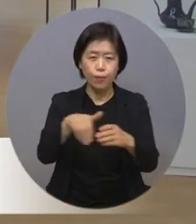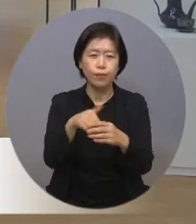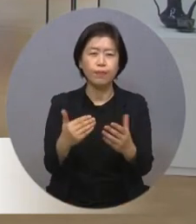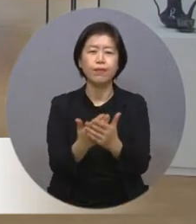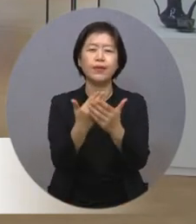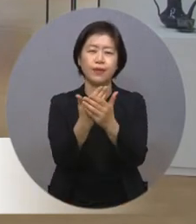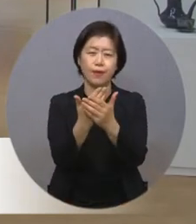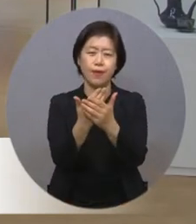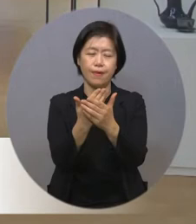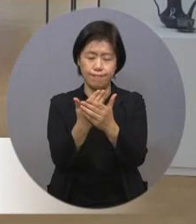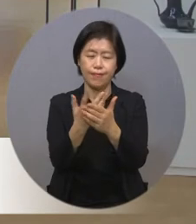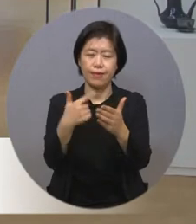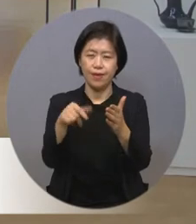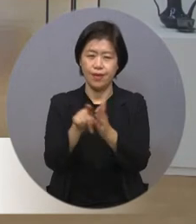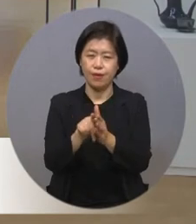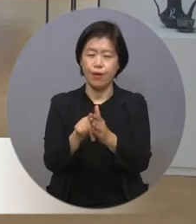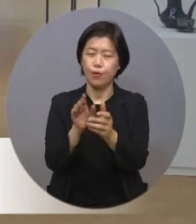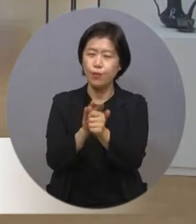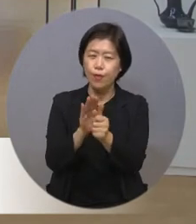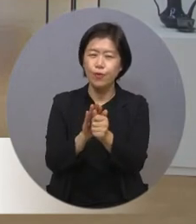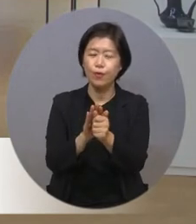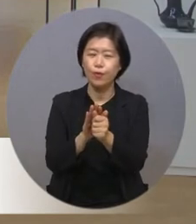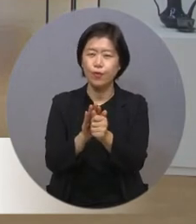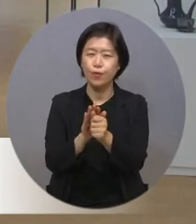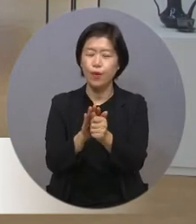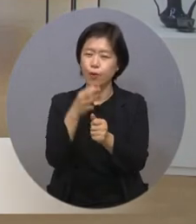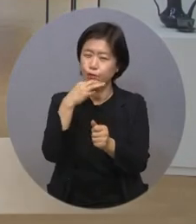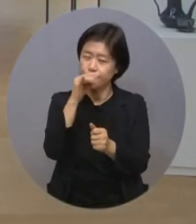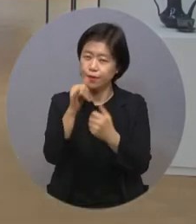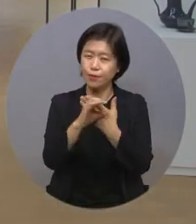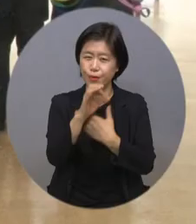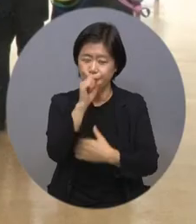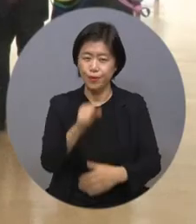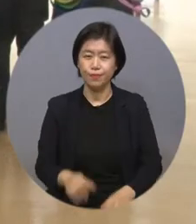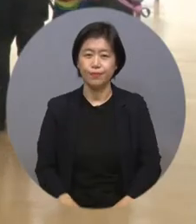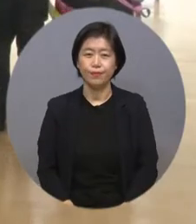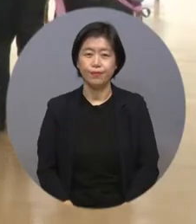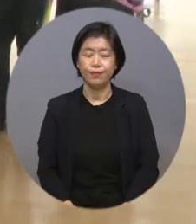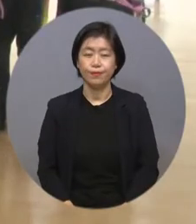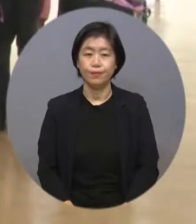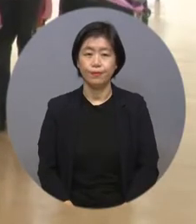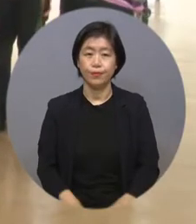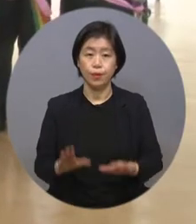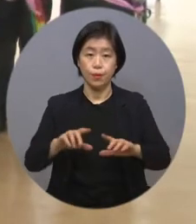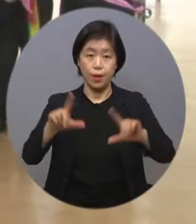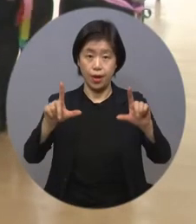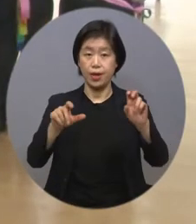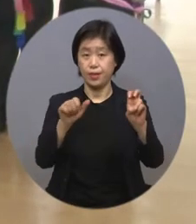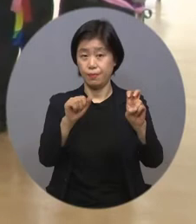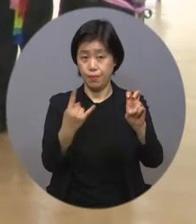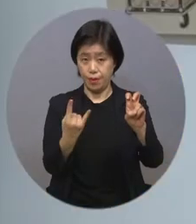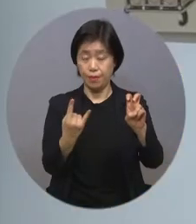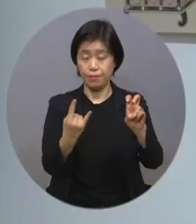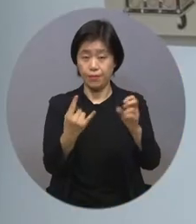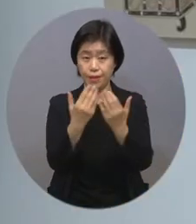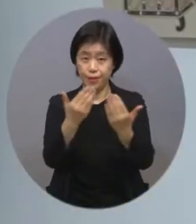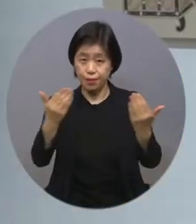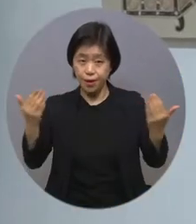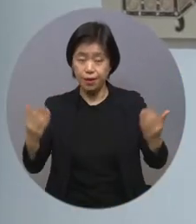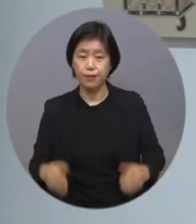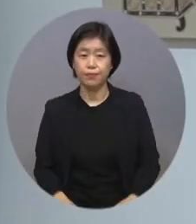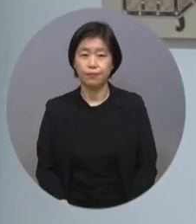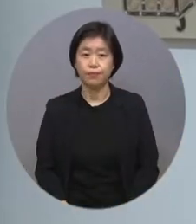발전에 더욱더 이바지하고자 노력하고 있습니다. 올해로 20회를 맞는 전시회는